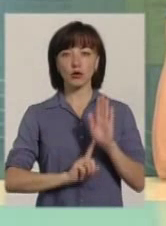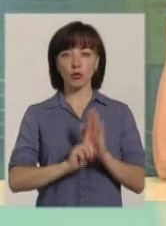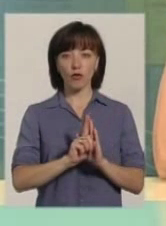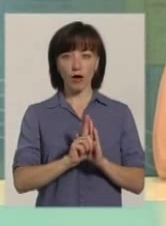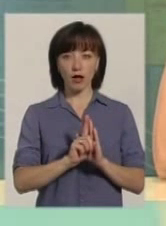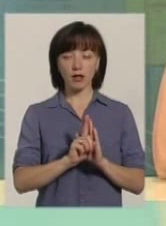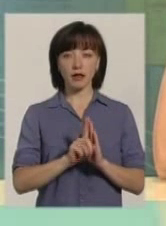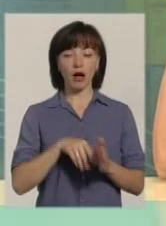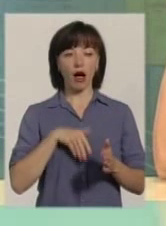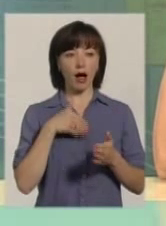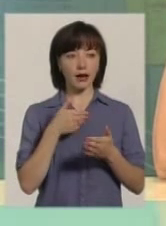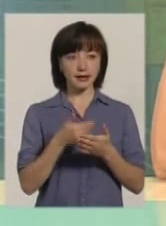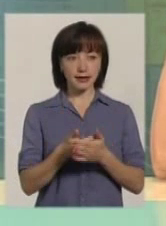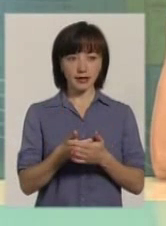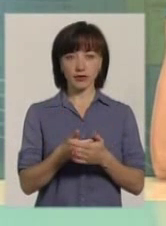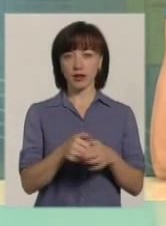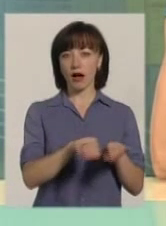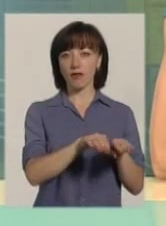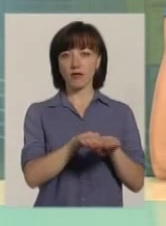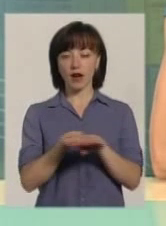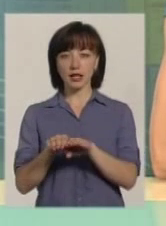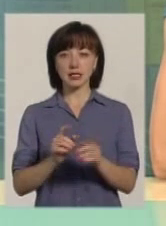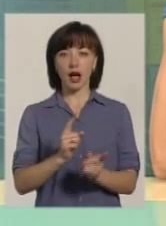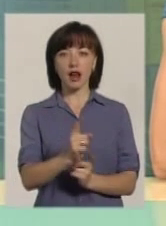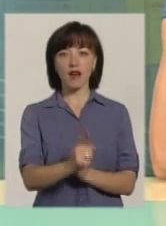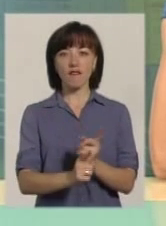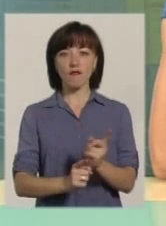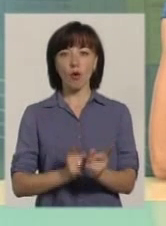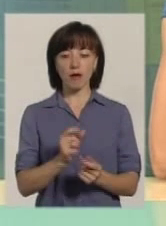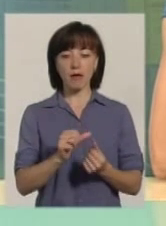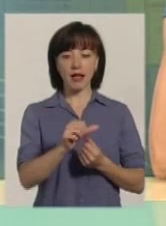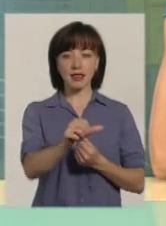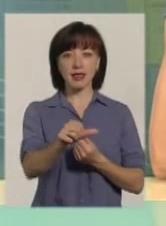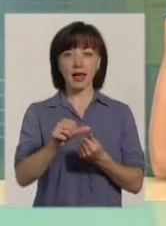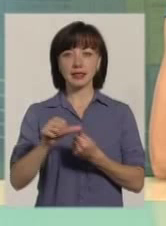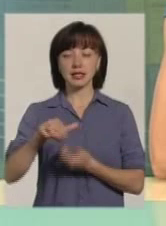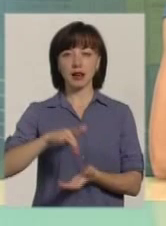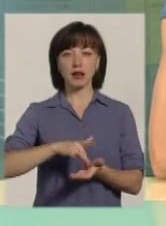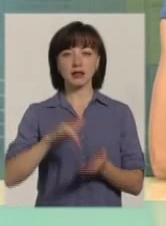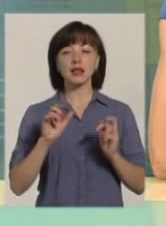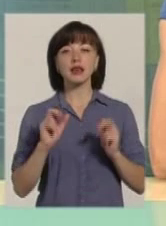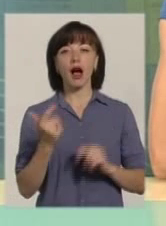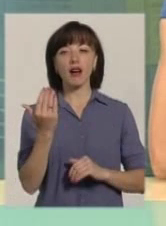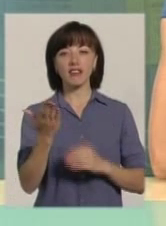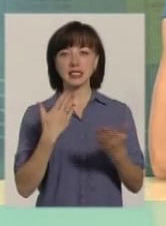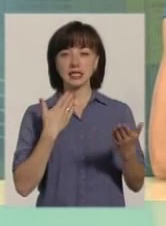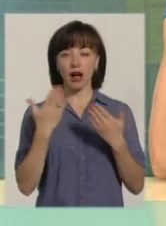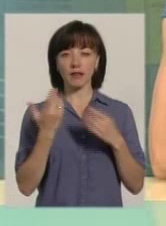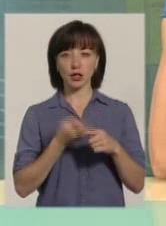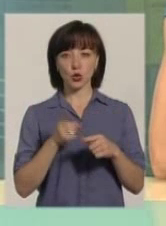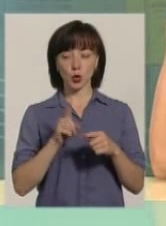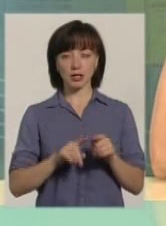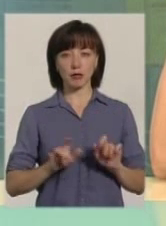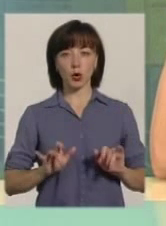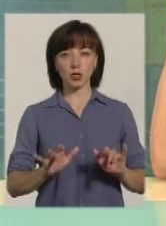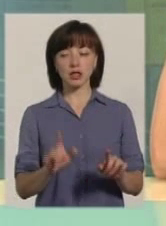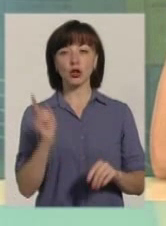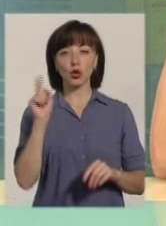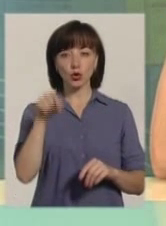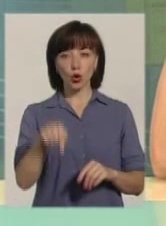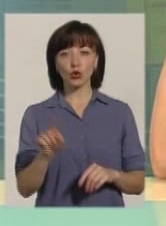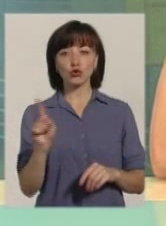ота активна фаза реформи децентралізації. Як ви ставитеся до цих процесів і до того,